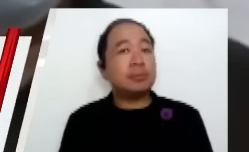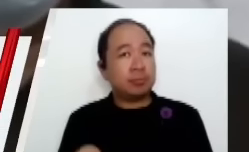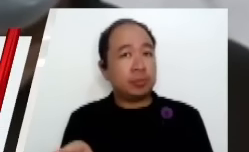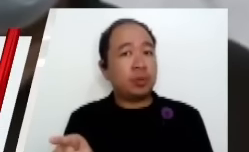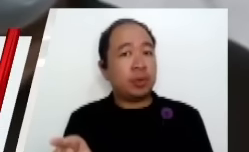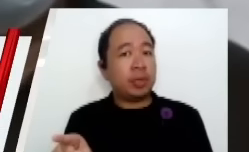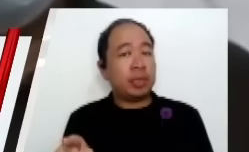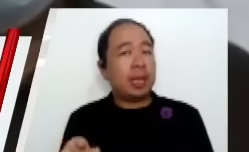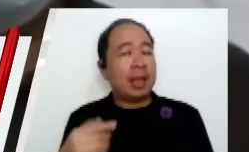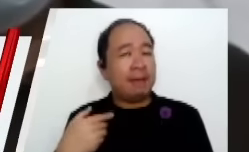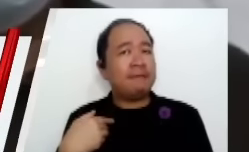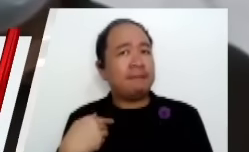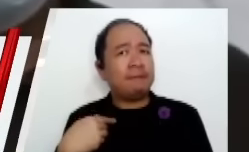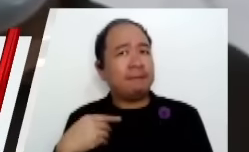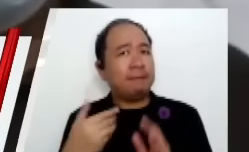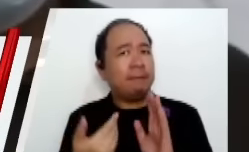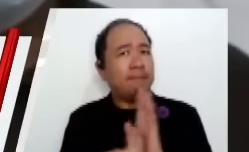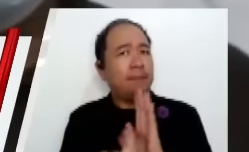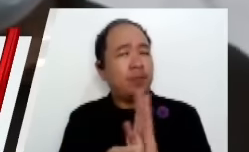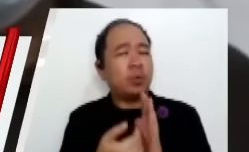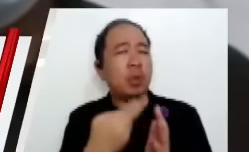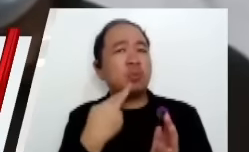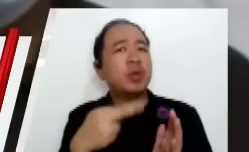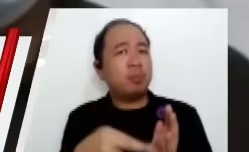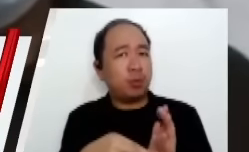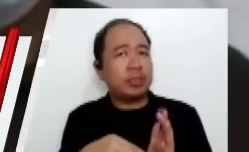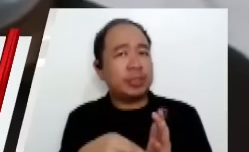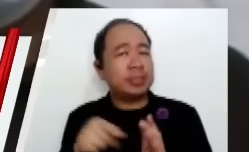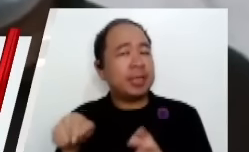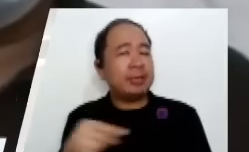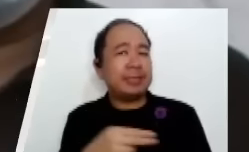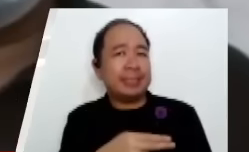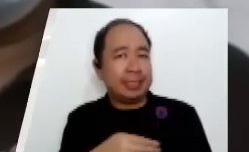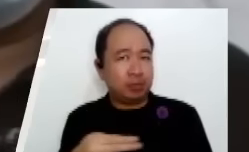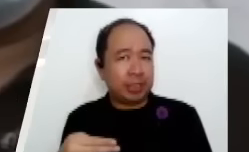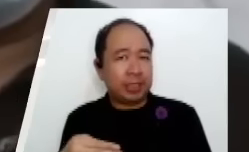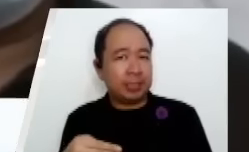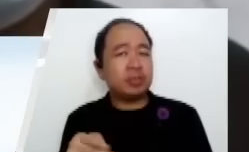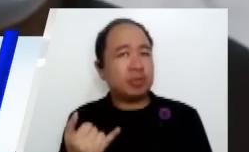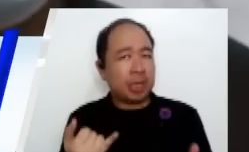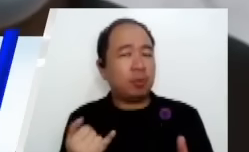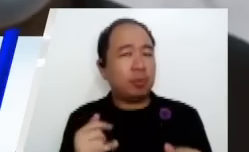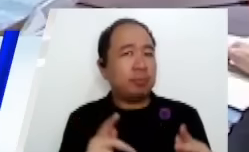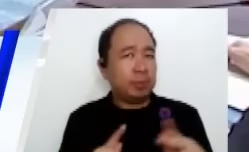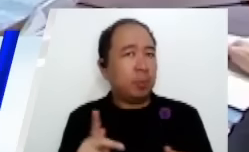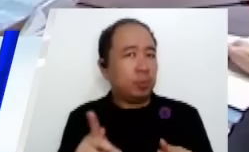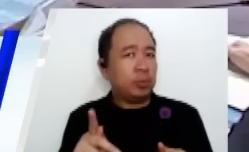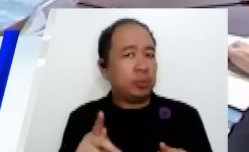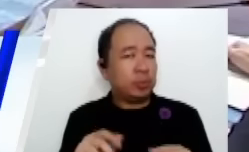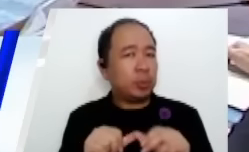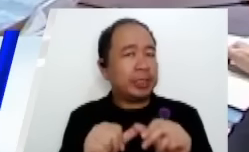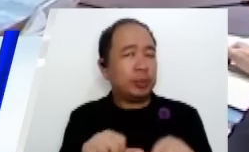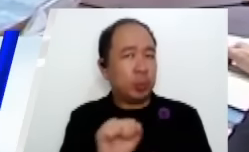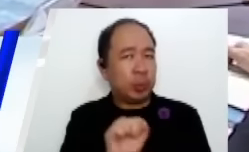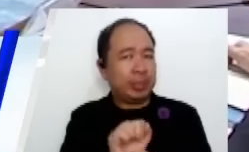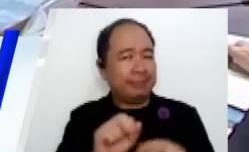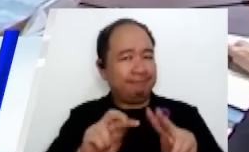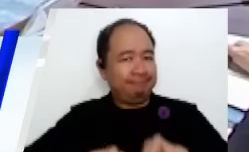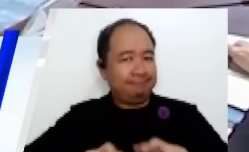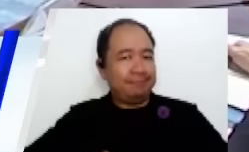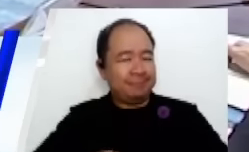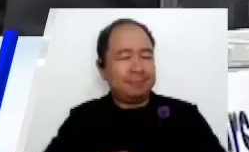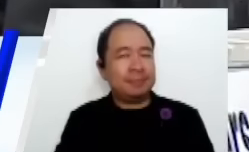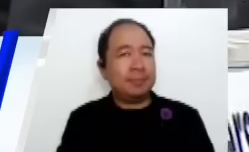reports already on this matter but our people are working on the on this matter right now ito rin ang impormasyon ng foreign